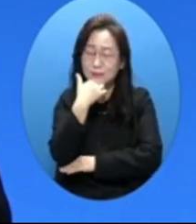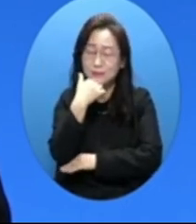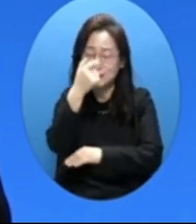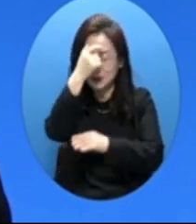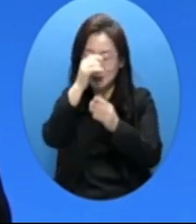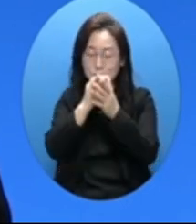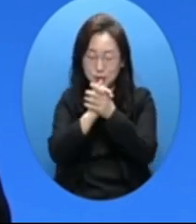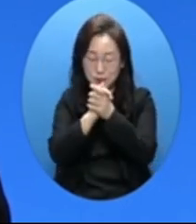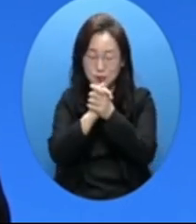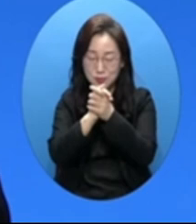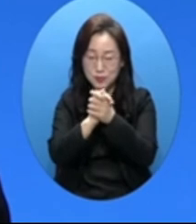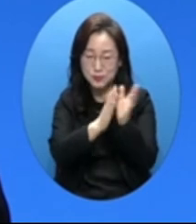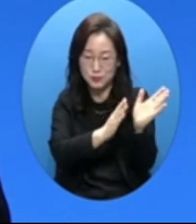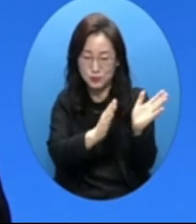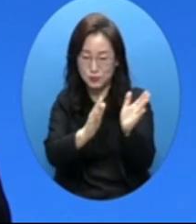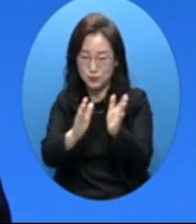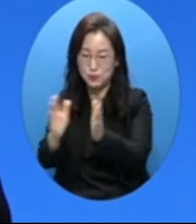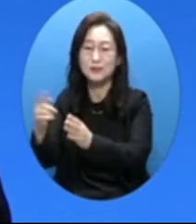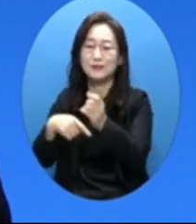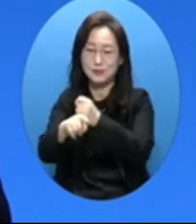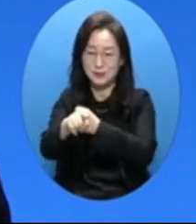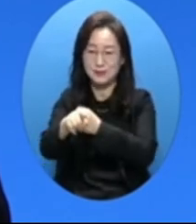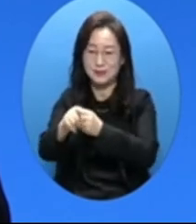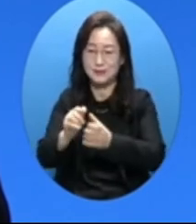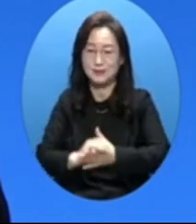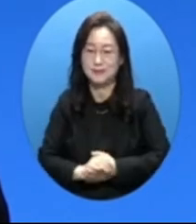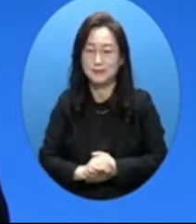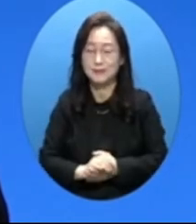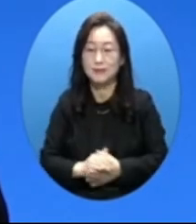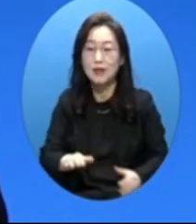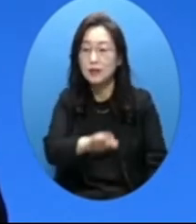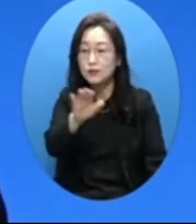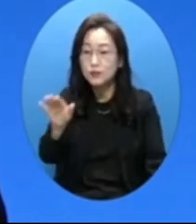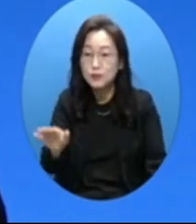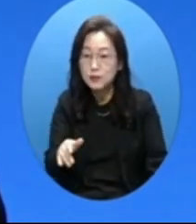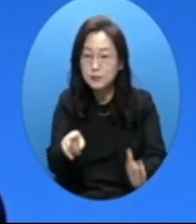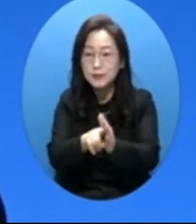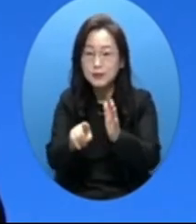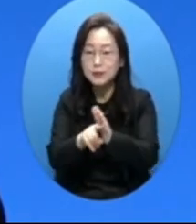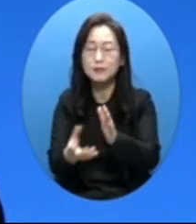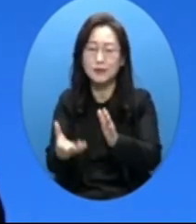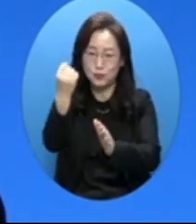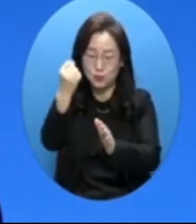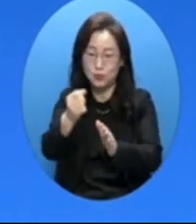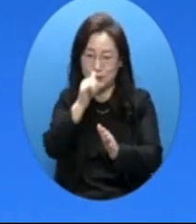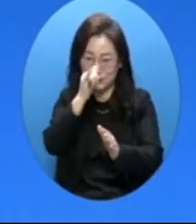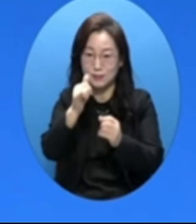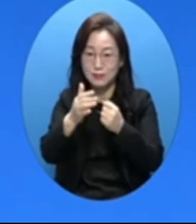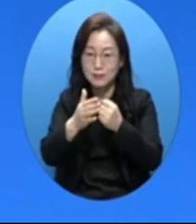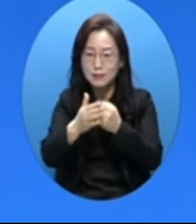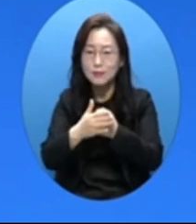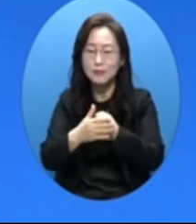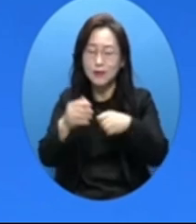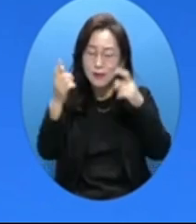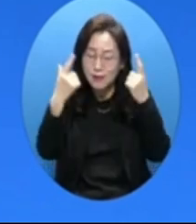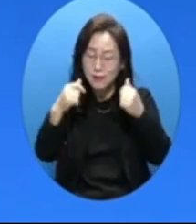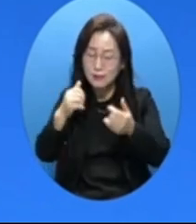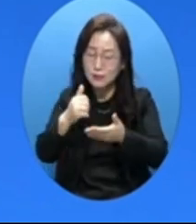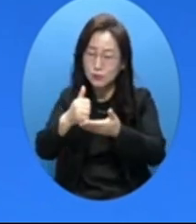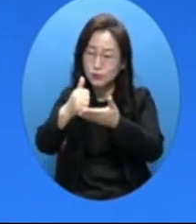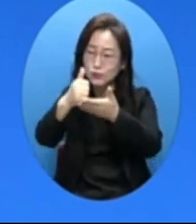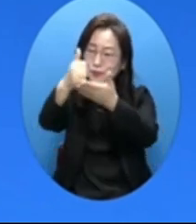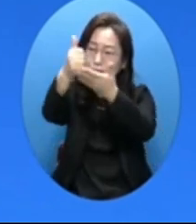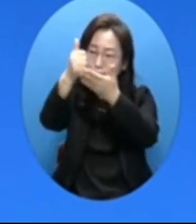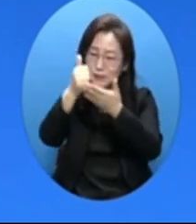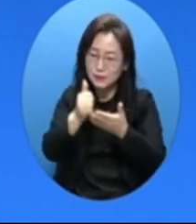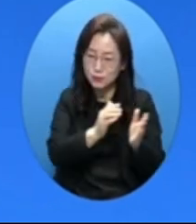기도로 준비하는 기간입니다 우리들은 믿음의 사람들에 대해서 언제나 주님 맞이할 준비라며